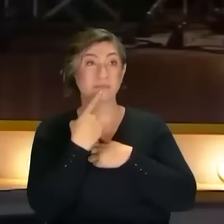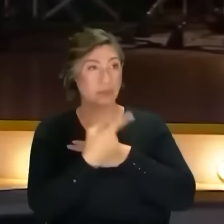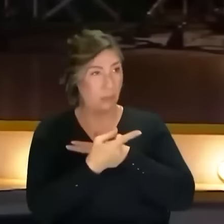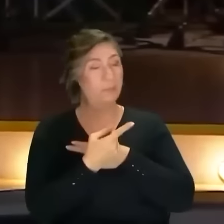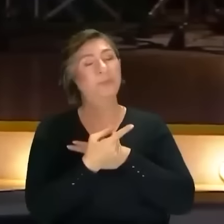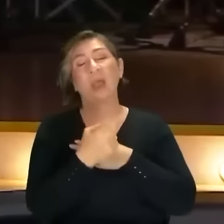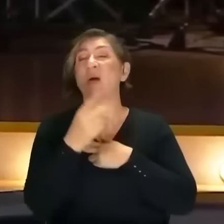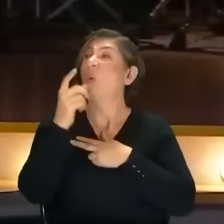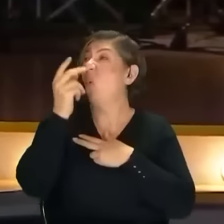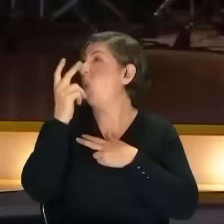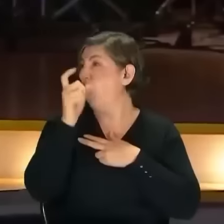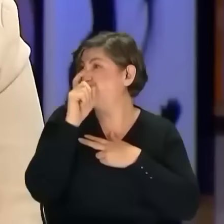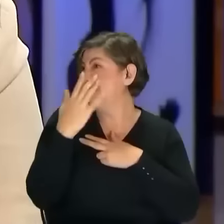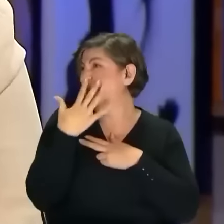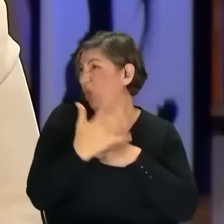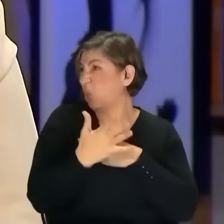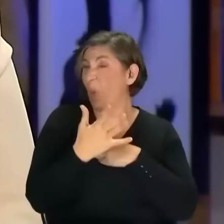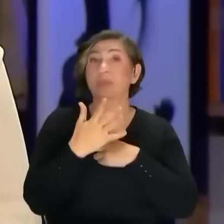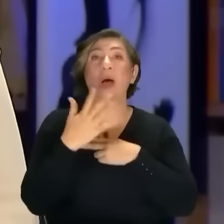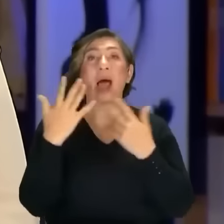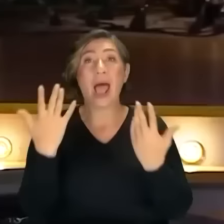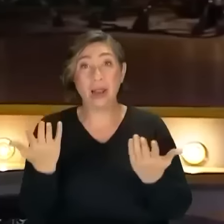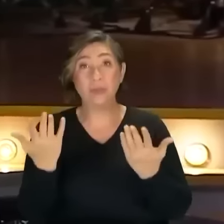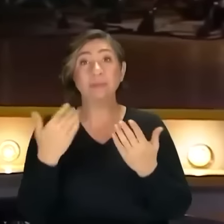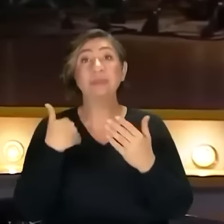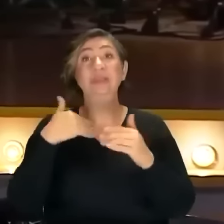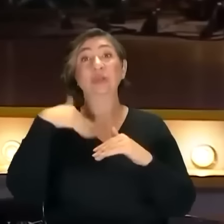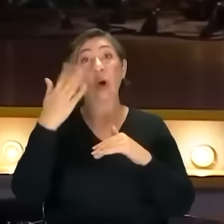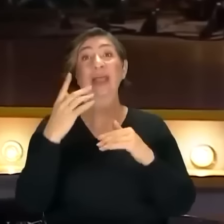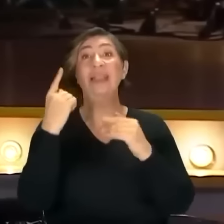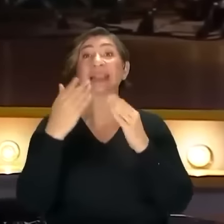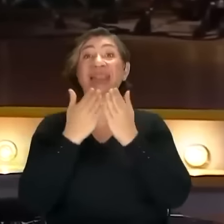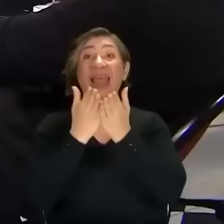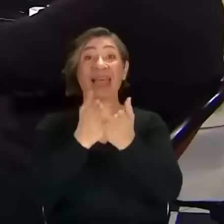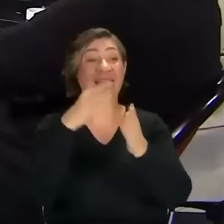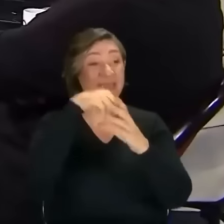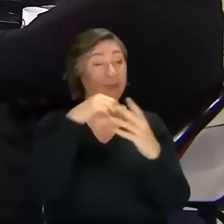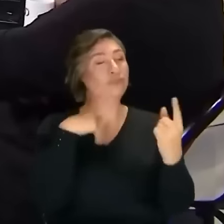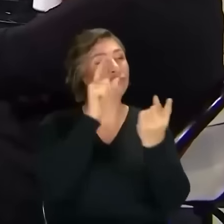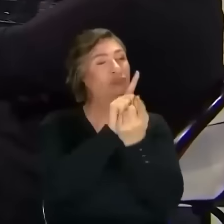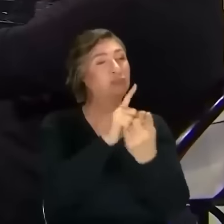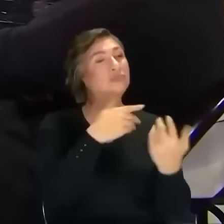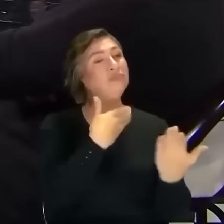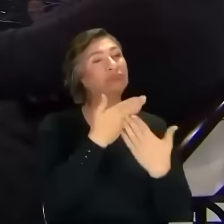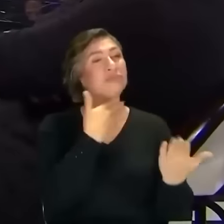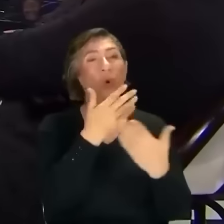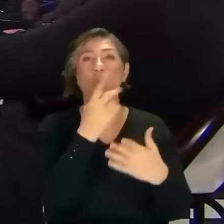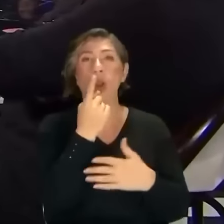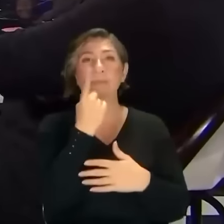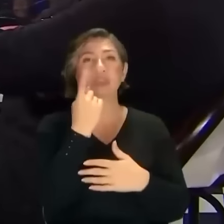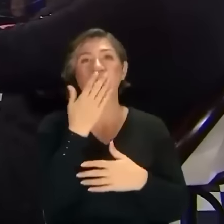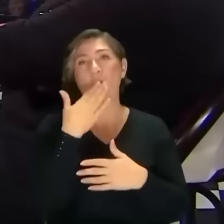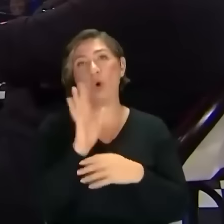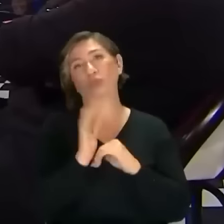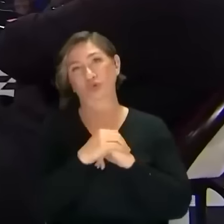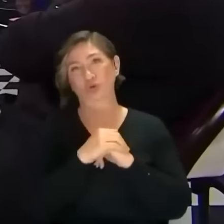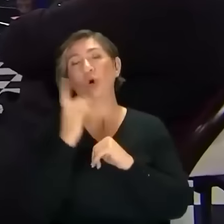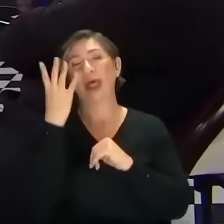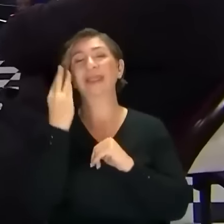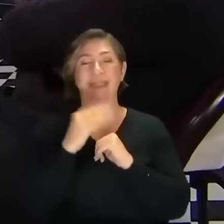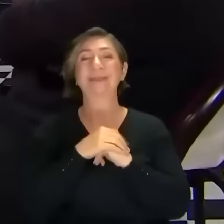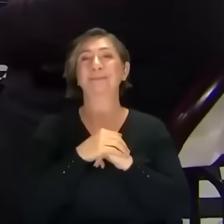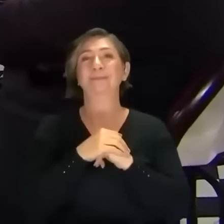beyaza giden o Karan nefret ediyor di falan Halbuki biz sonra hepsini teknede konuştuk beyazıtla hiç böyle değilmiş Onu